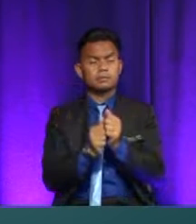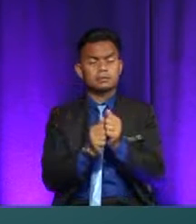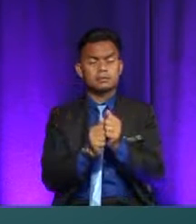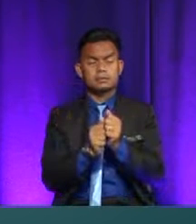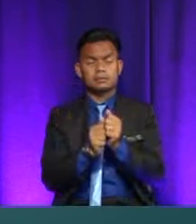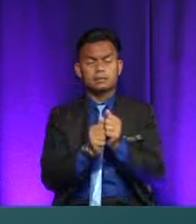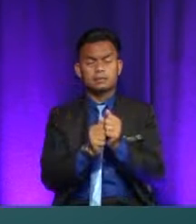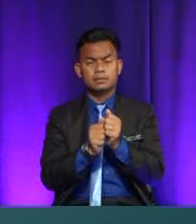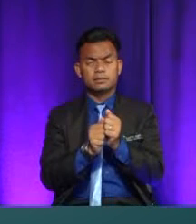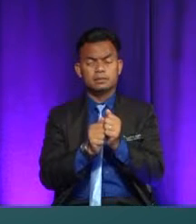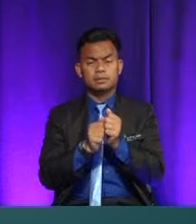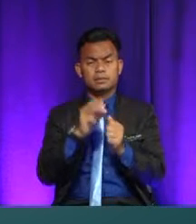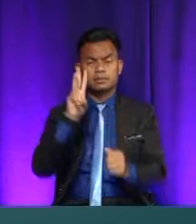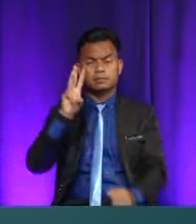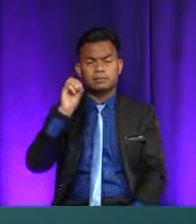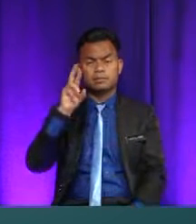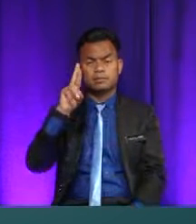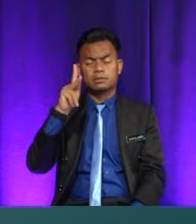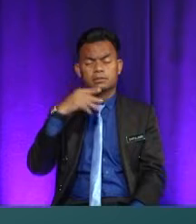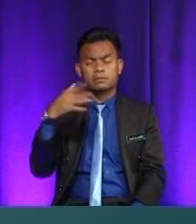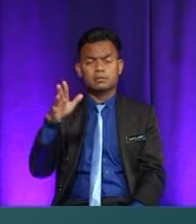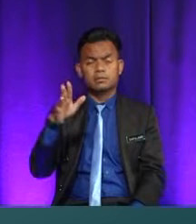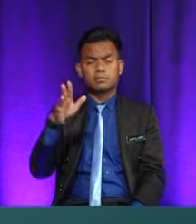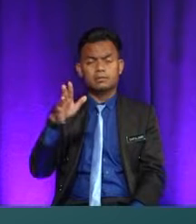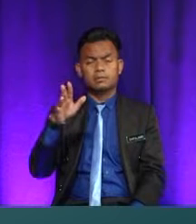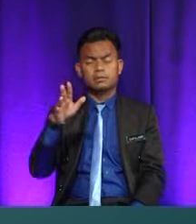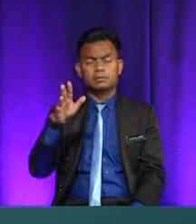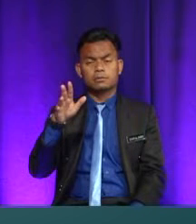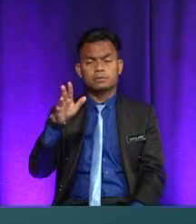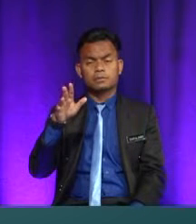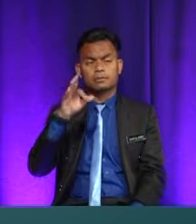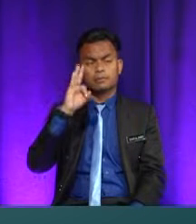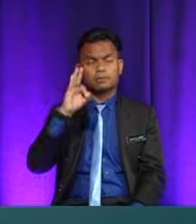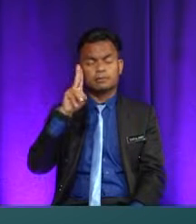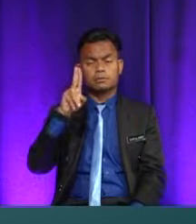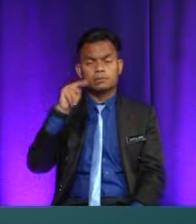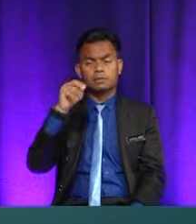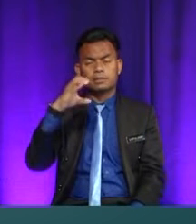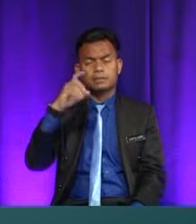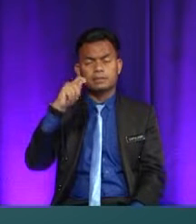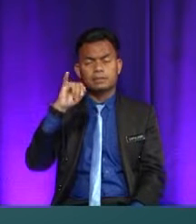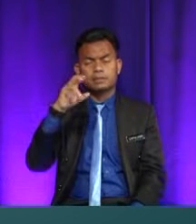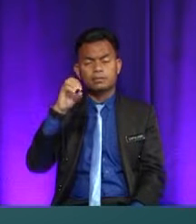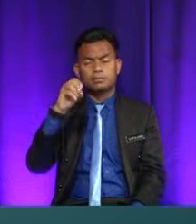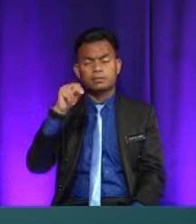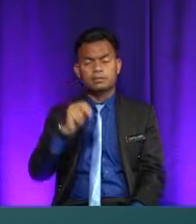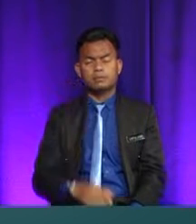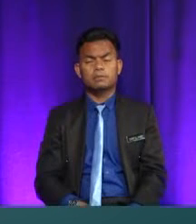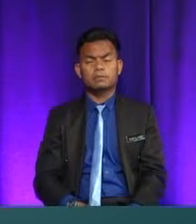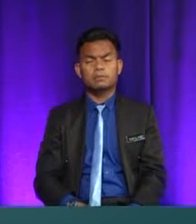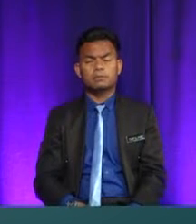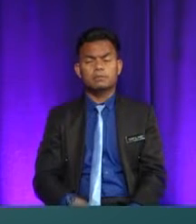function ataupun fungsi kerja dekat sini lah situasinya kita sebut sebagai frekuensi